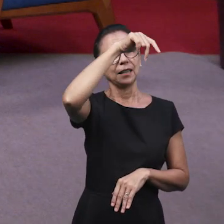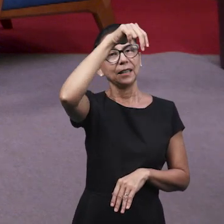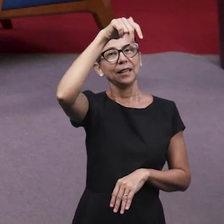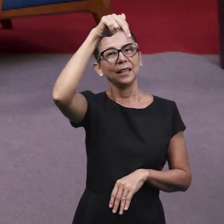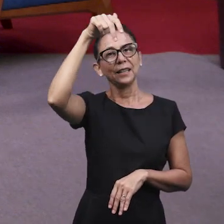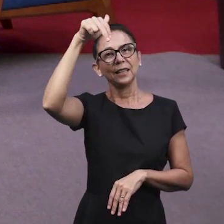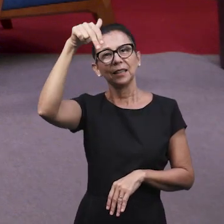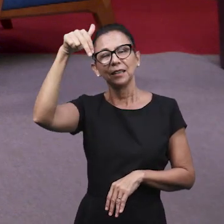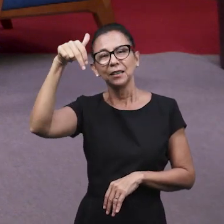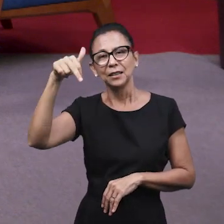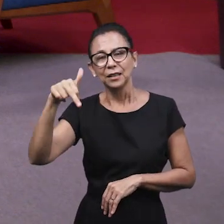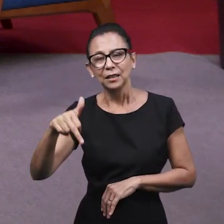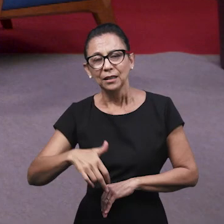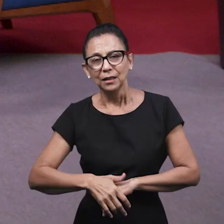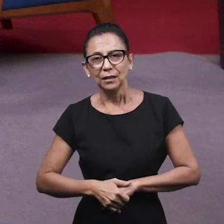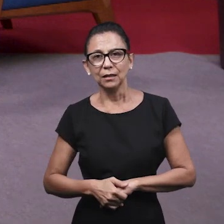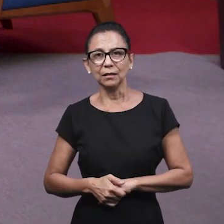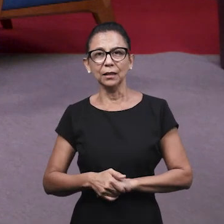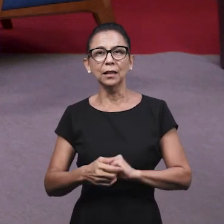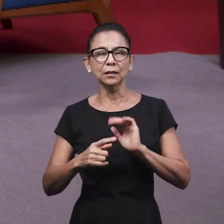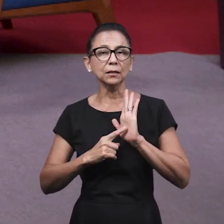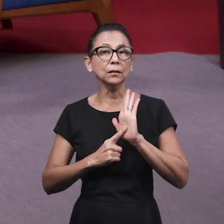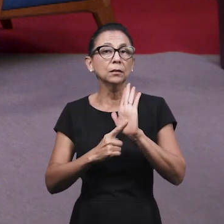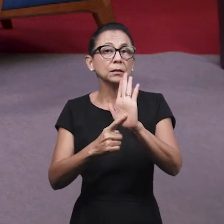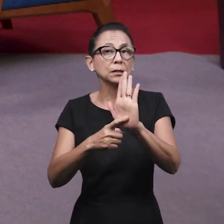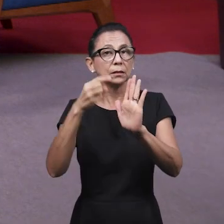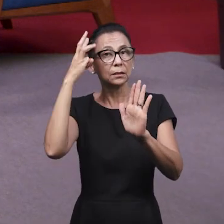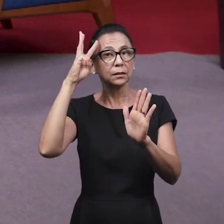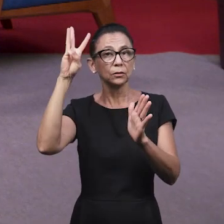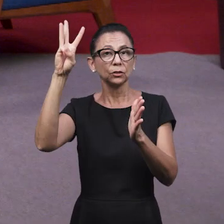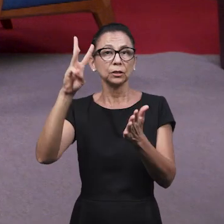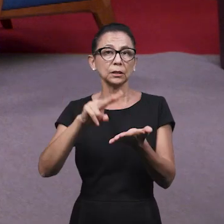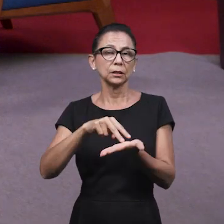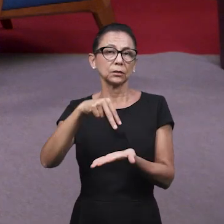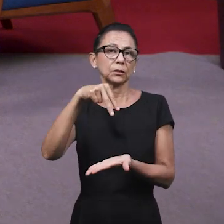Au troisième jour, ils ont vu la mort.